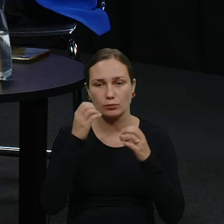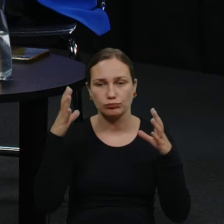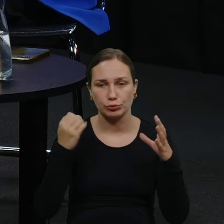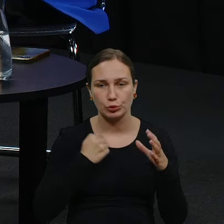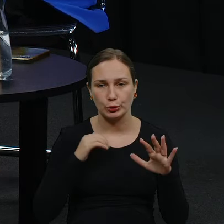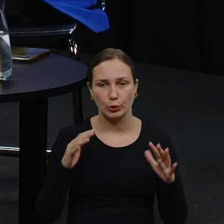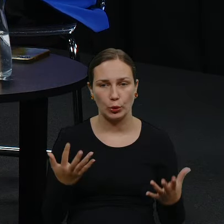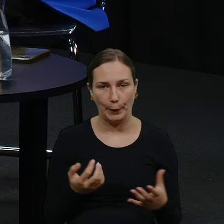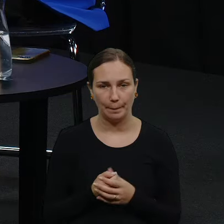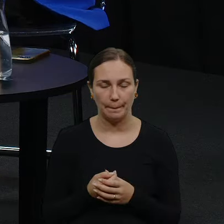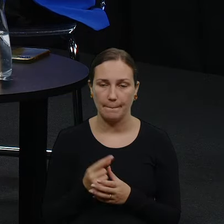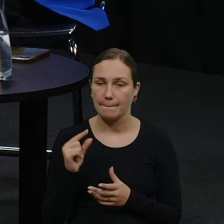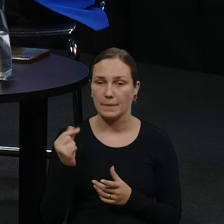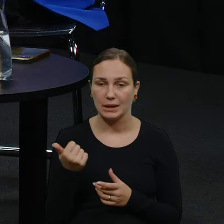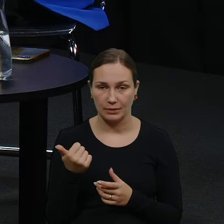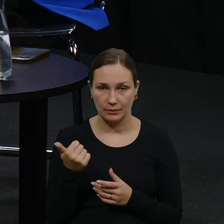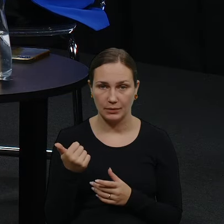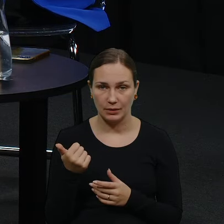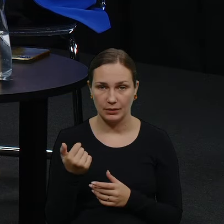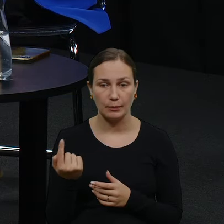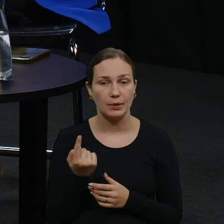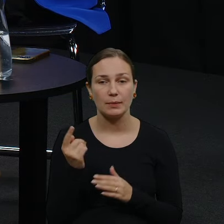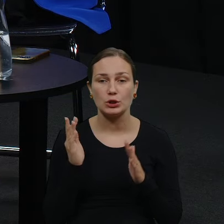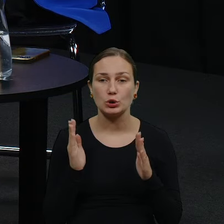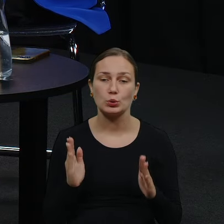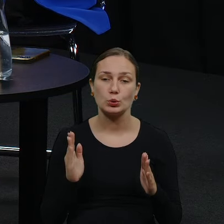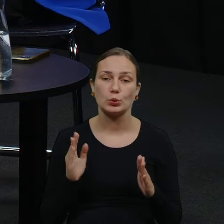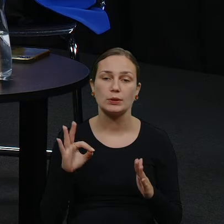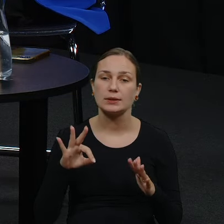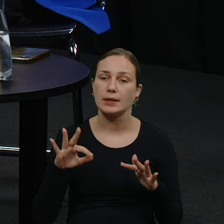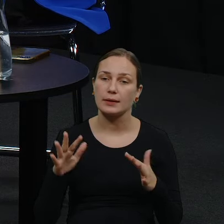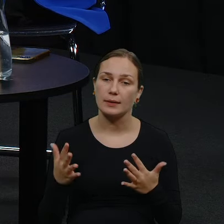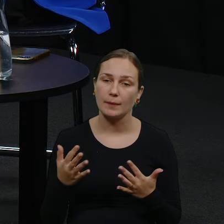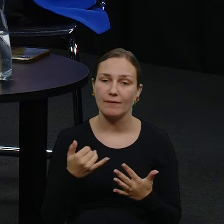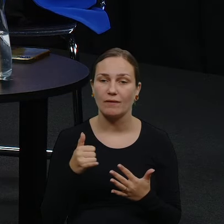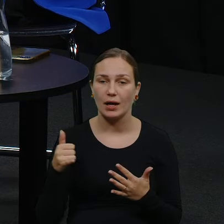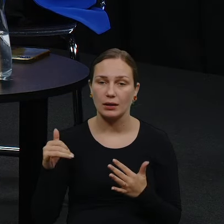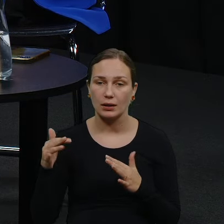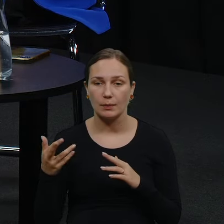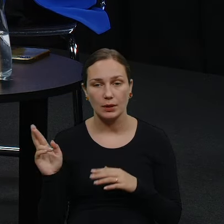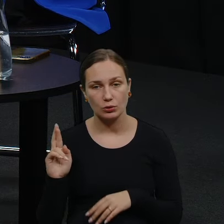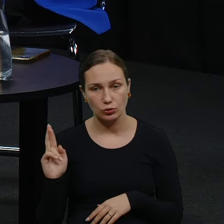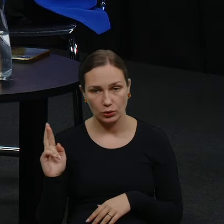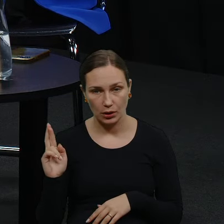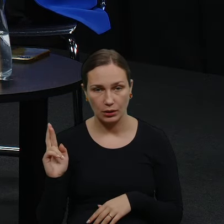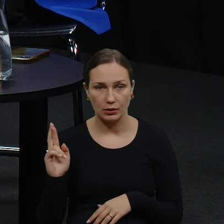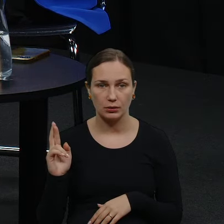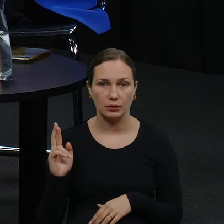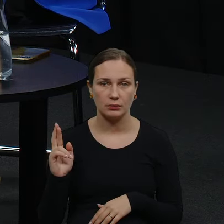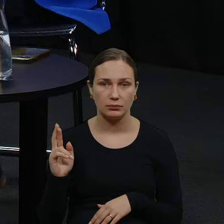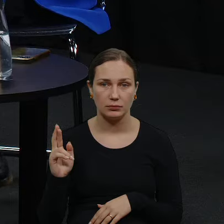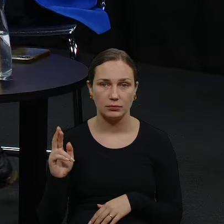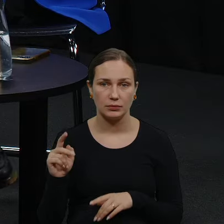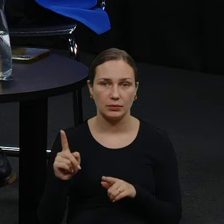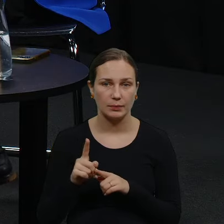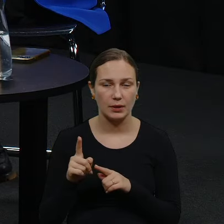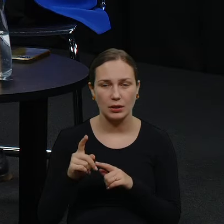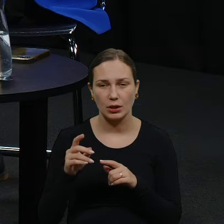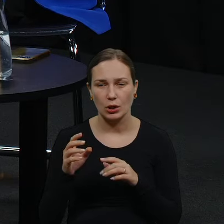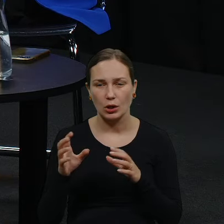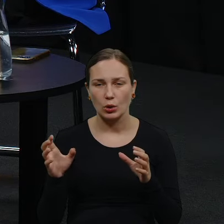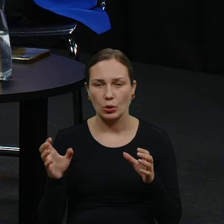Tai pirmiausia, turbūt, tai kaip tas pirmasis turas, kaip vertinate ir rezultatus ir visą tai, kas jau vyksta tos